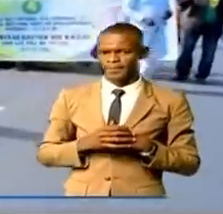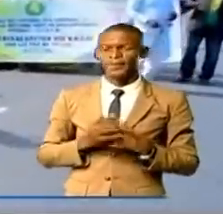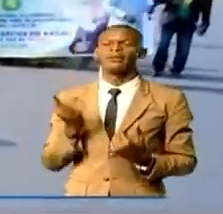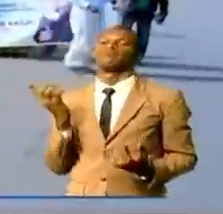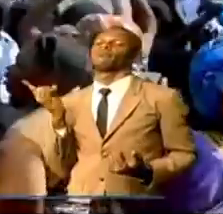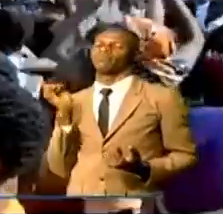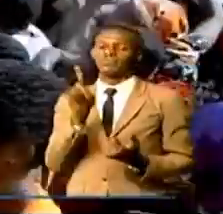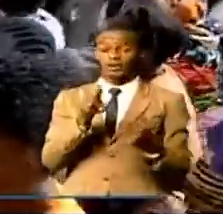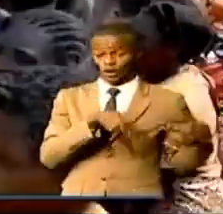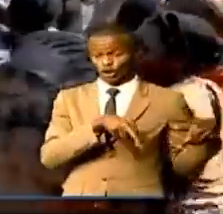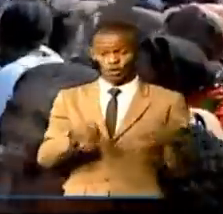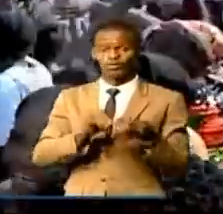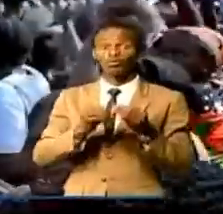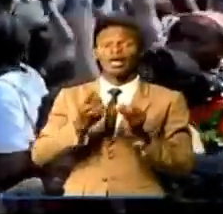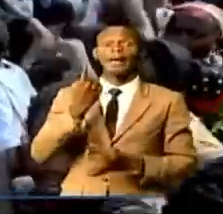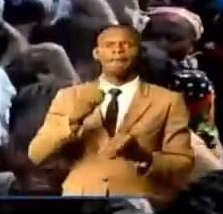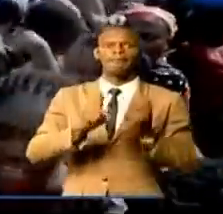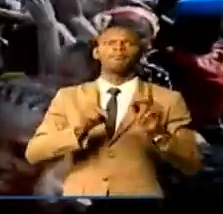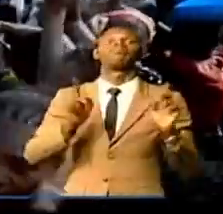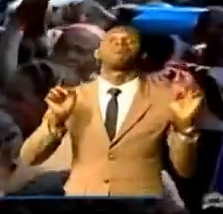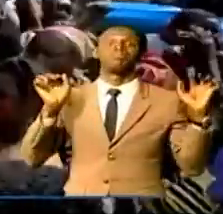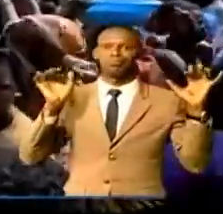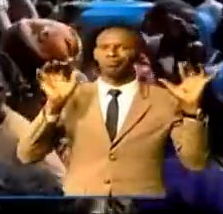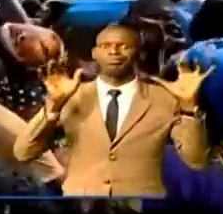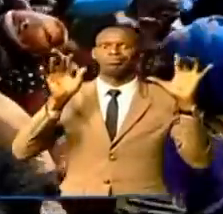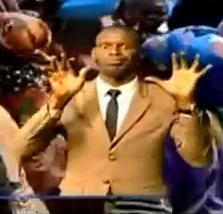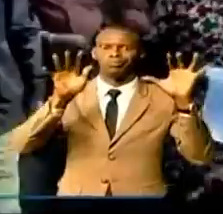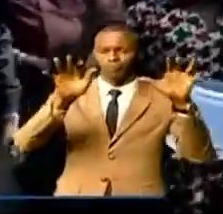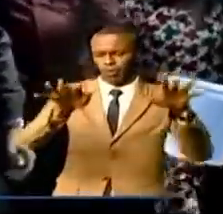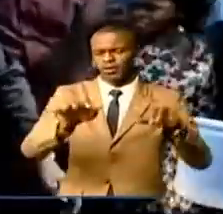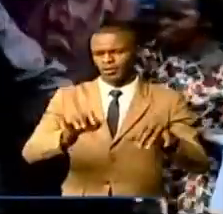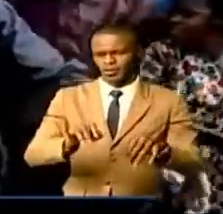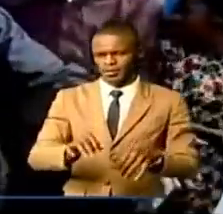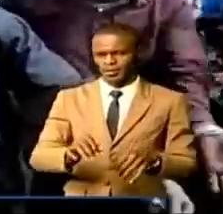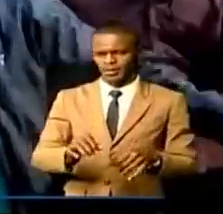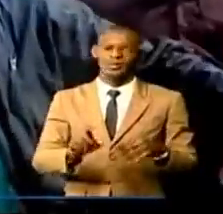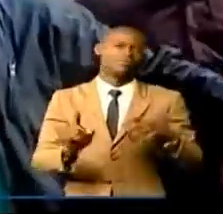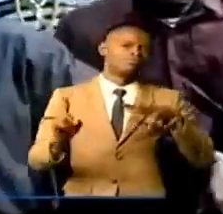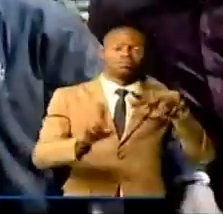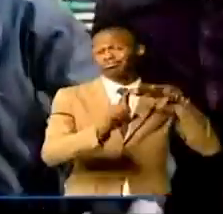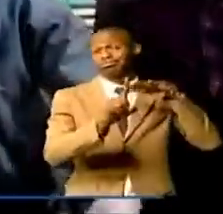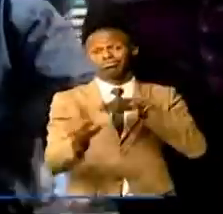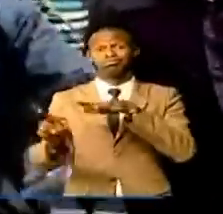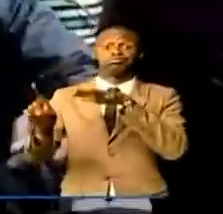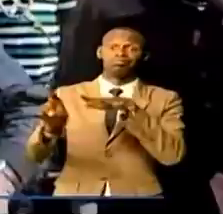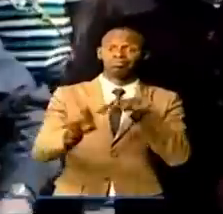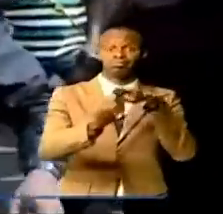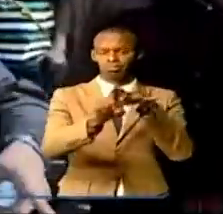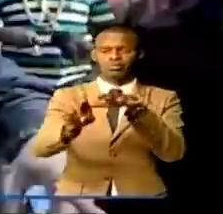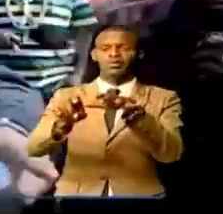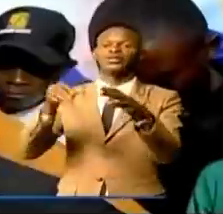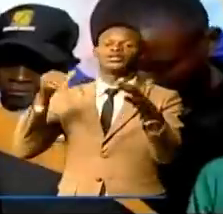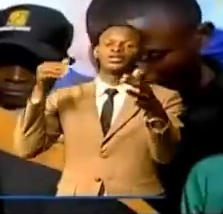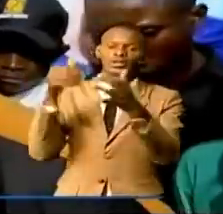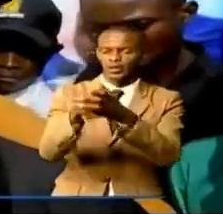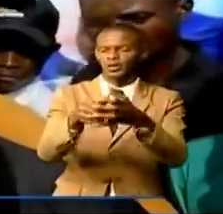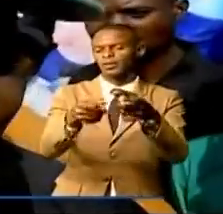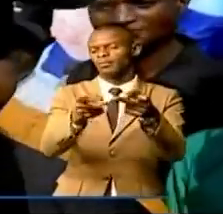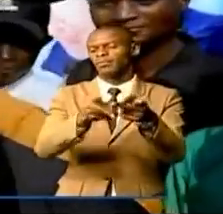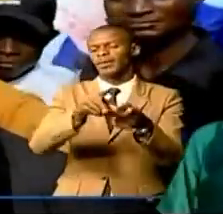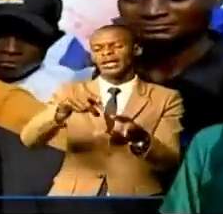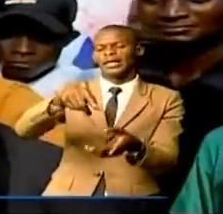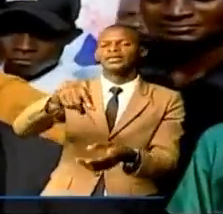pour accueillir le grand notable du Kassai qui a été conduit jusqu'au rond-point Saint-André d'où il s'est adressé devant sa